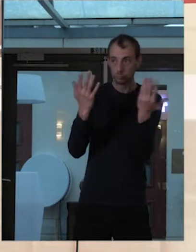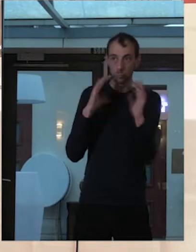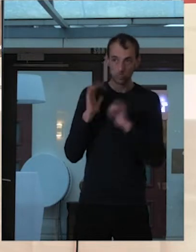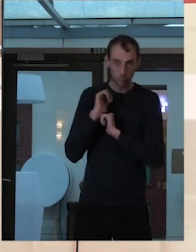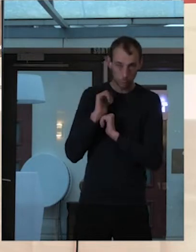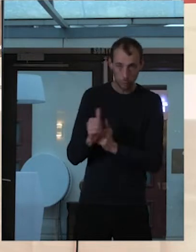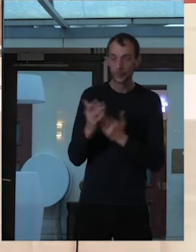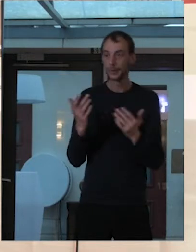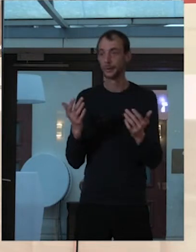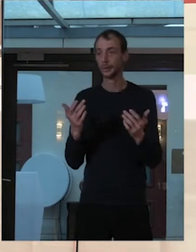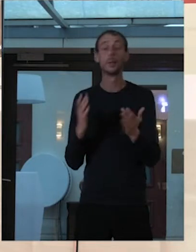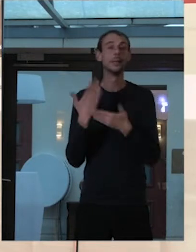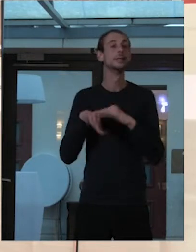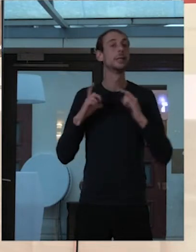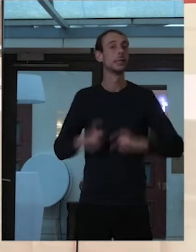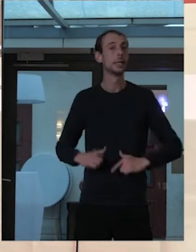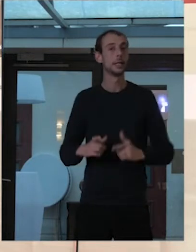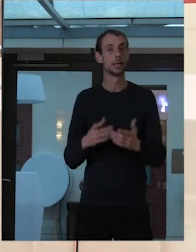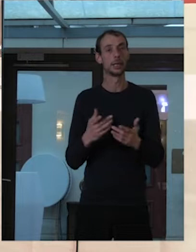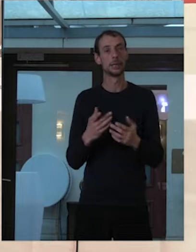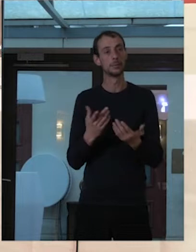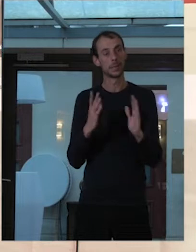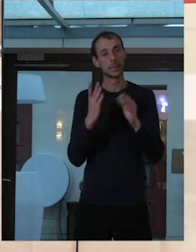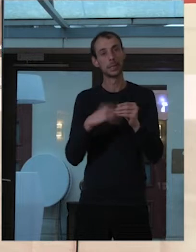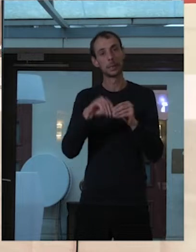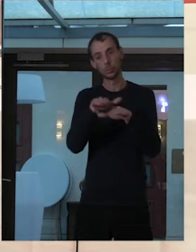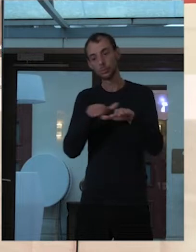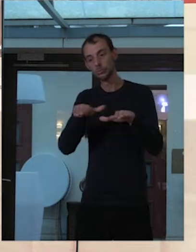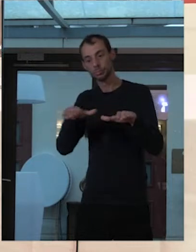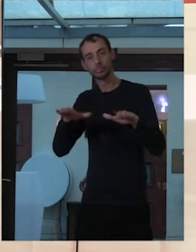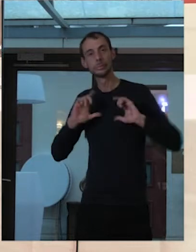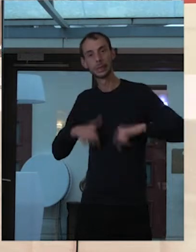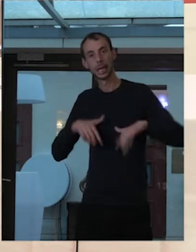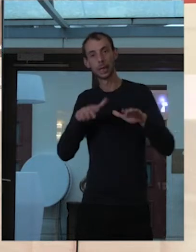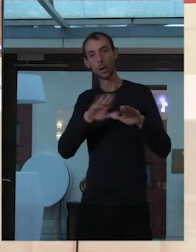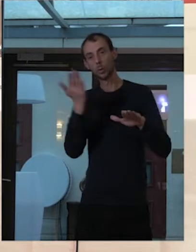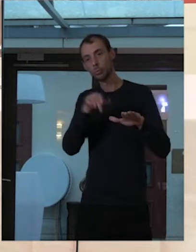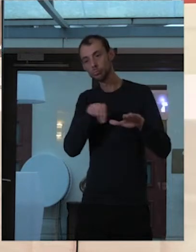et également dans différentes autres écoles. Mais